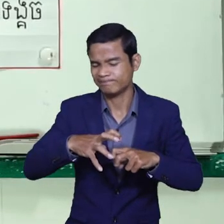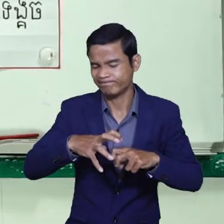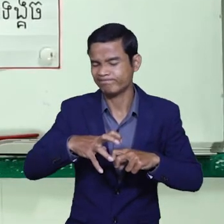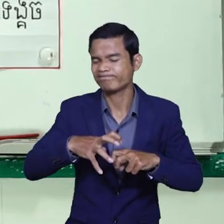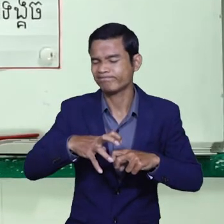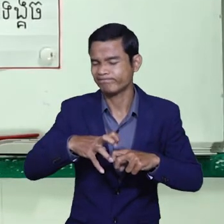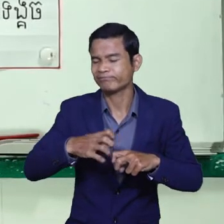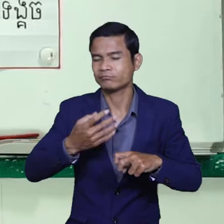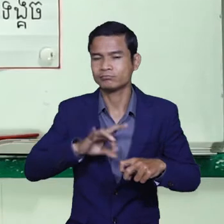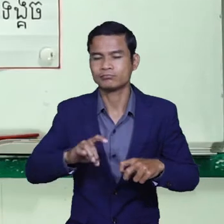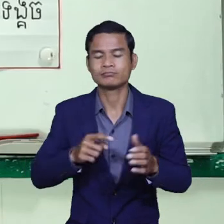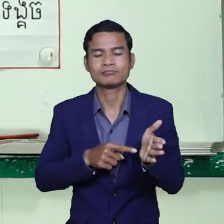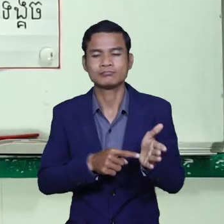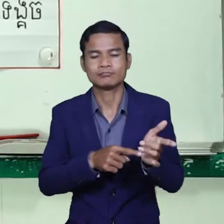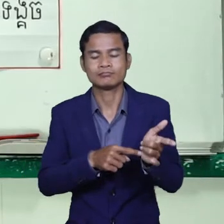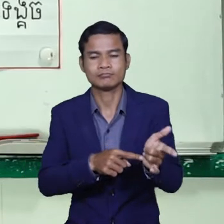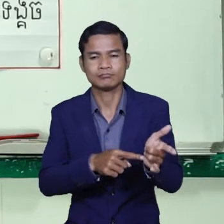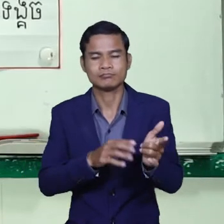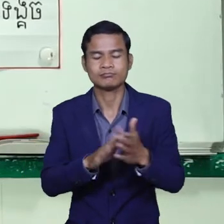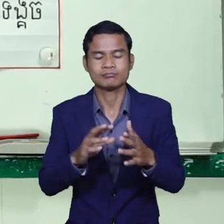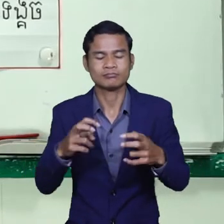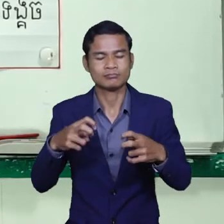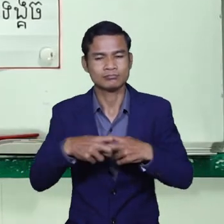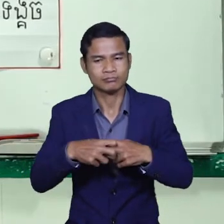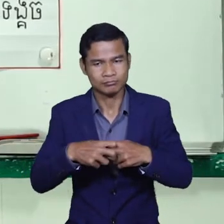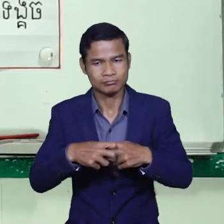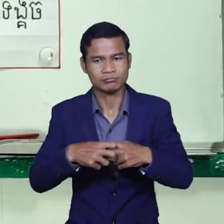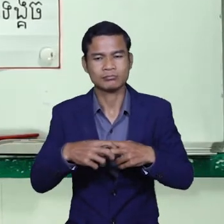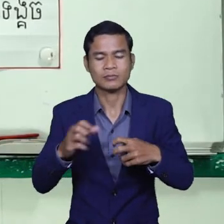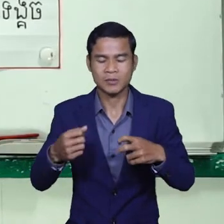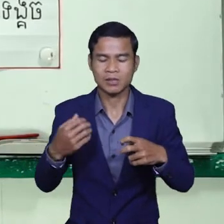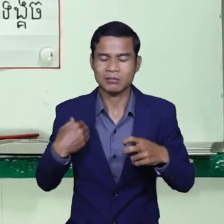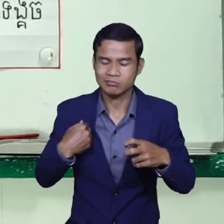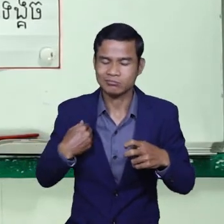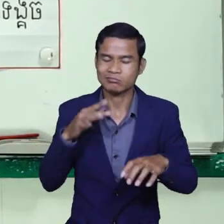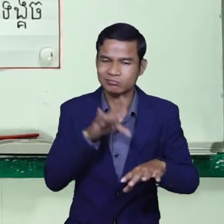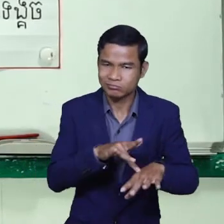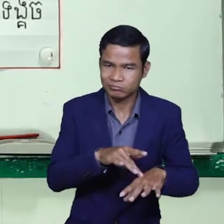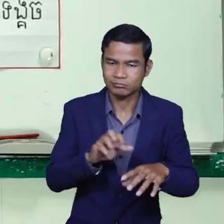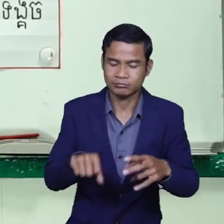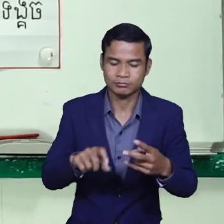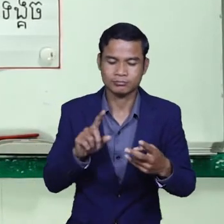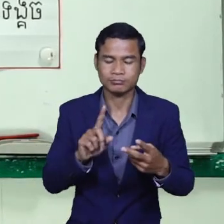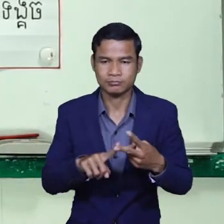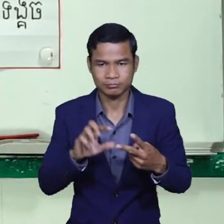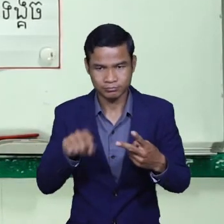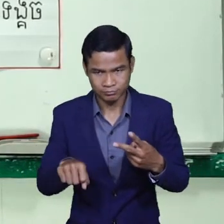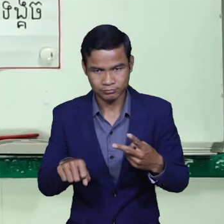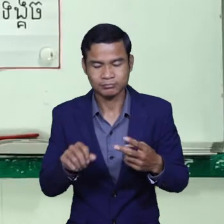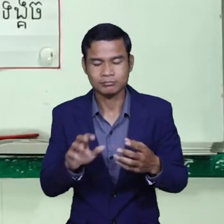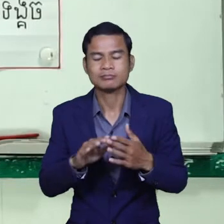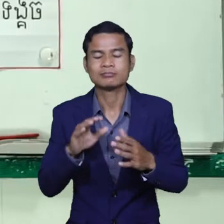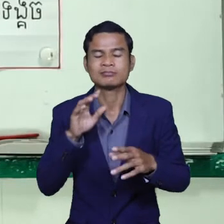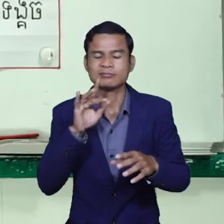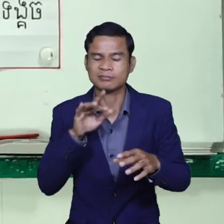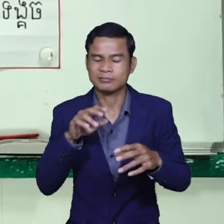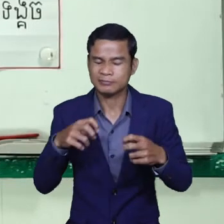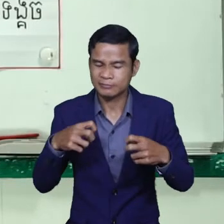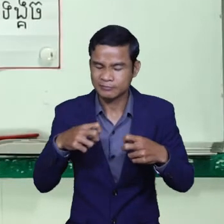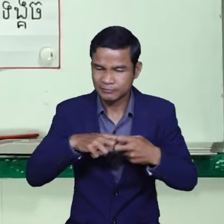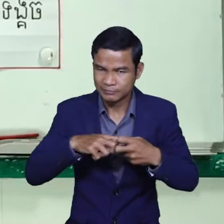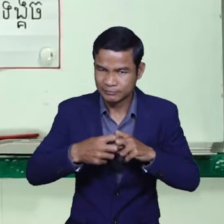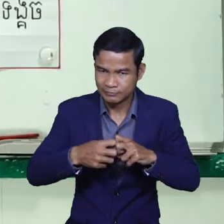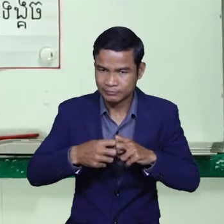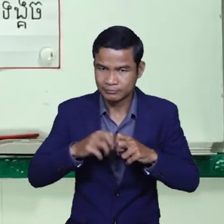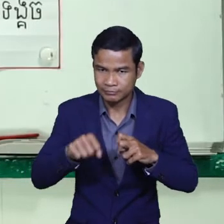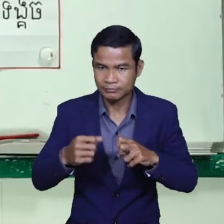đài mặt đà một phí chà phóng chà rồi có dương tự bọc năng ở bầy muối chà rồi có dương ta tổng kịch chà thôn thờ chà nế